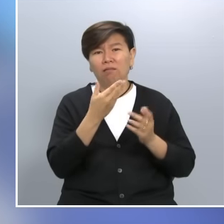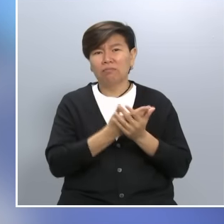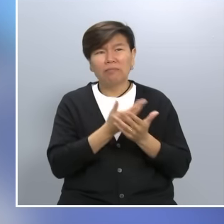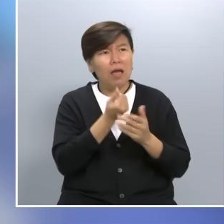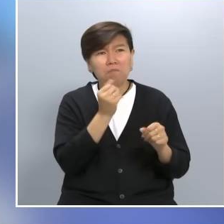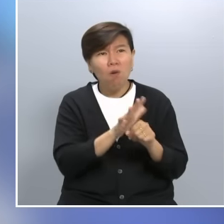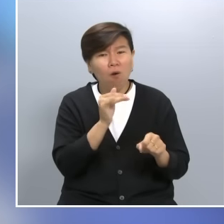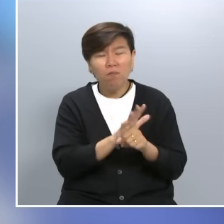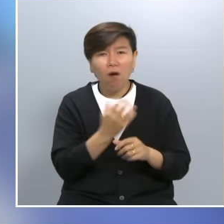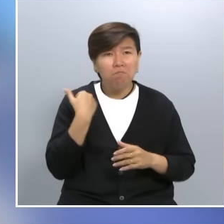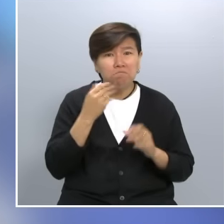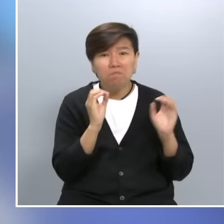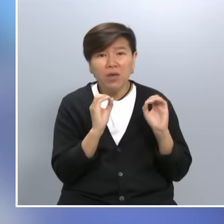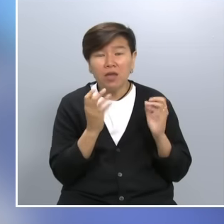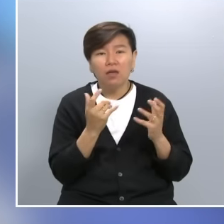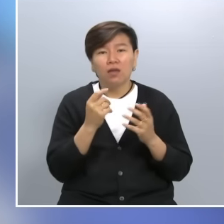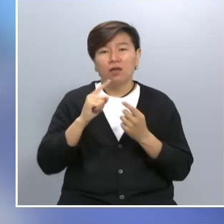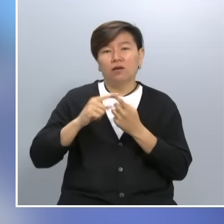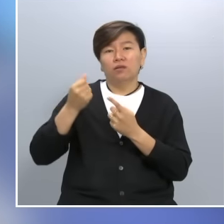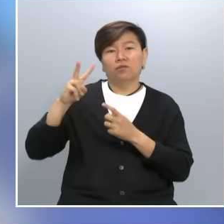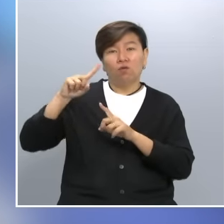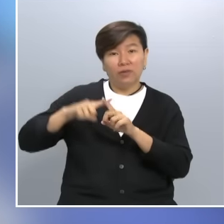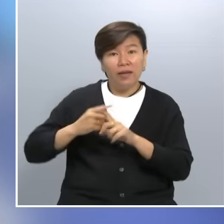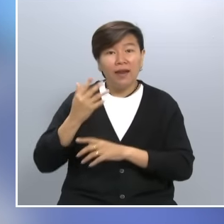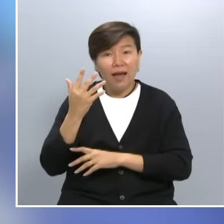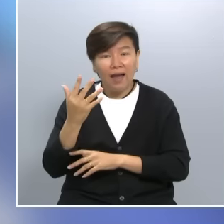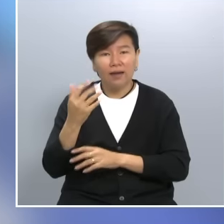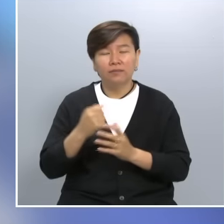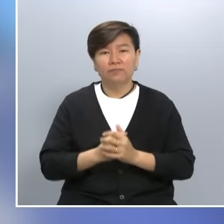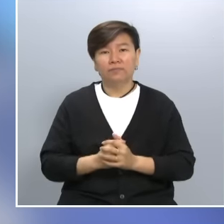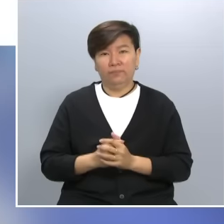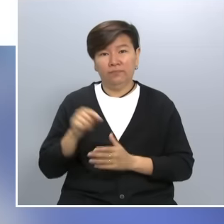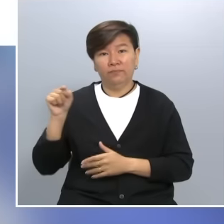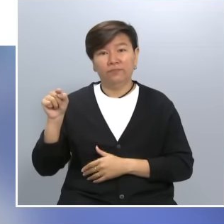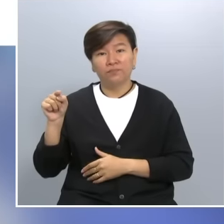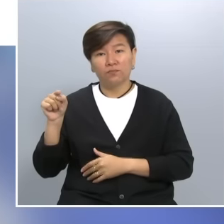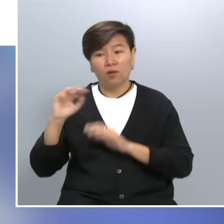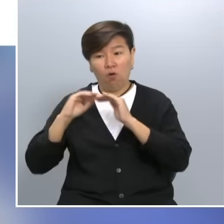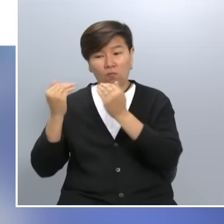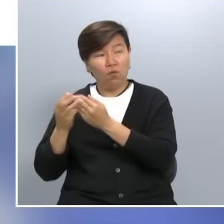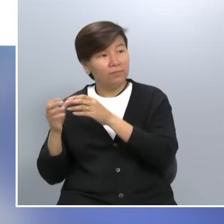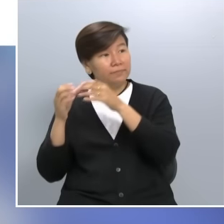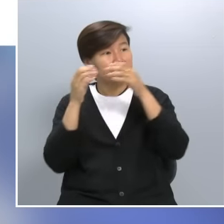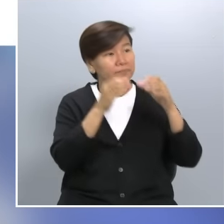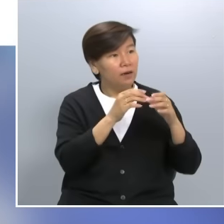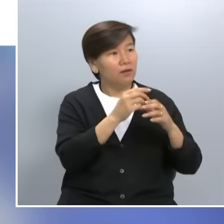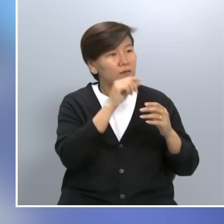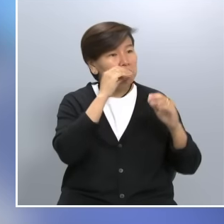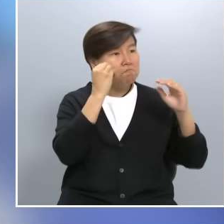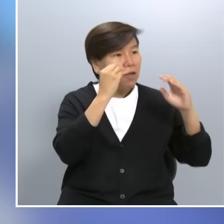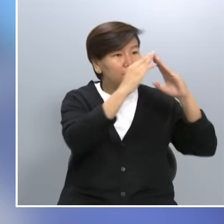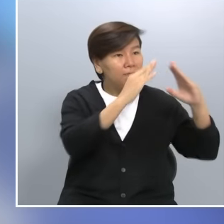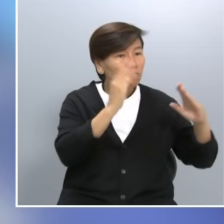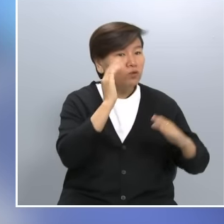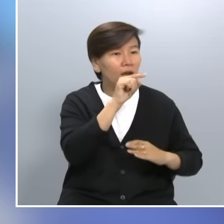ไม่ทันนะคะจนกระทั่งวันที่ 12พฤษภาคมค่ะครอบครัวไปที่บ้านของฝ่ายชายเพื่อจะเจรจากันแต่ว่าตอนนั้น